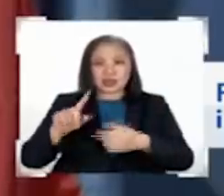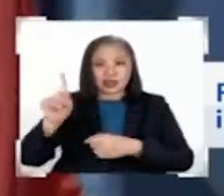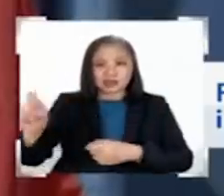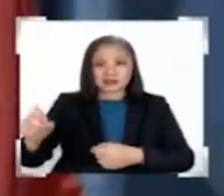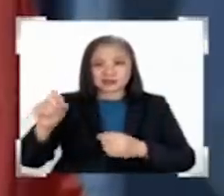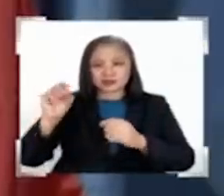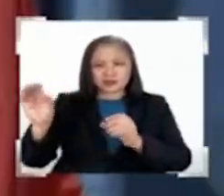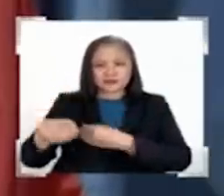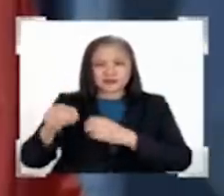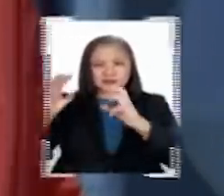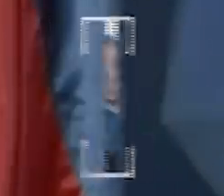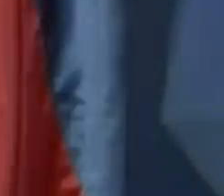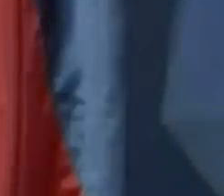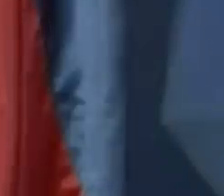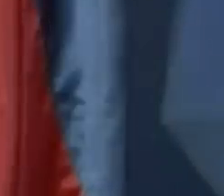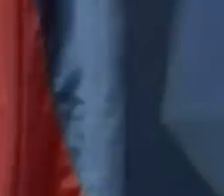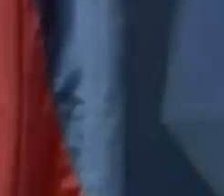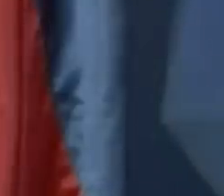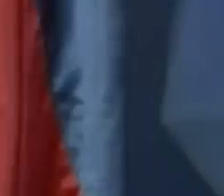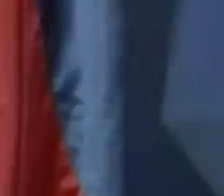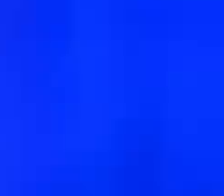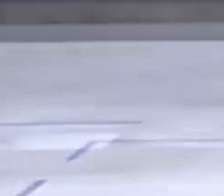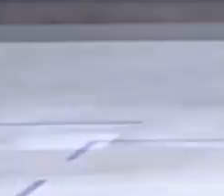sabihin ng Pangulo.